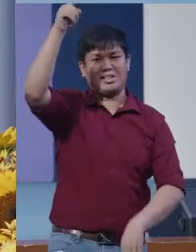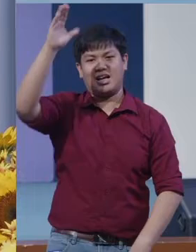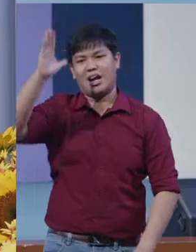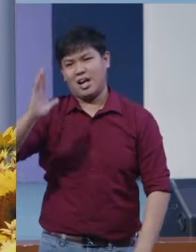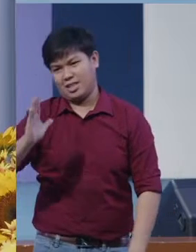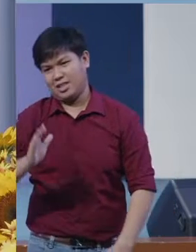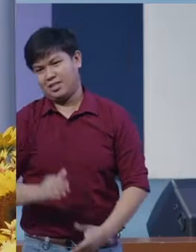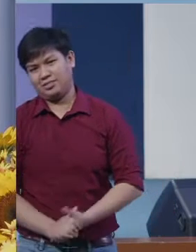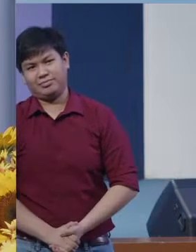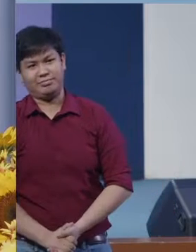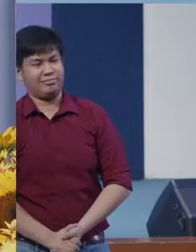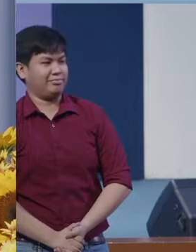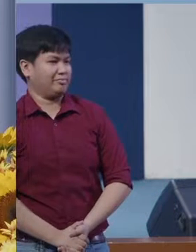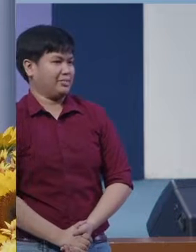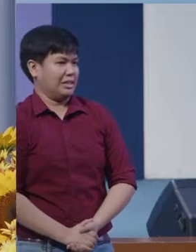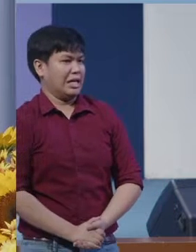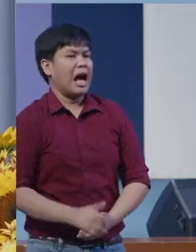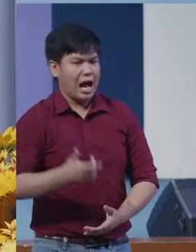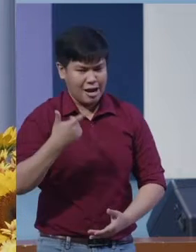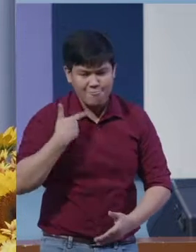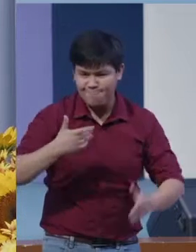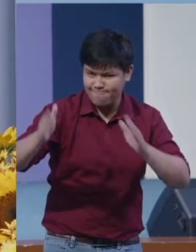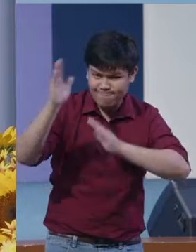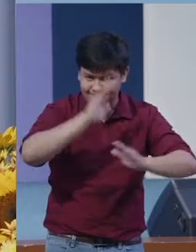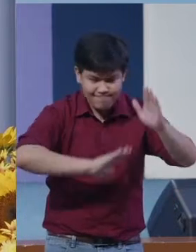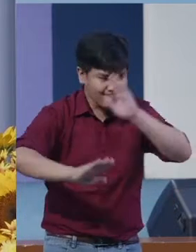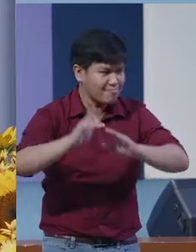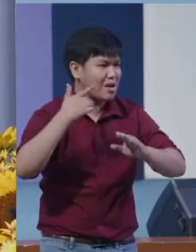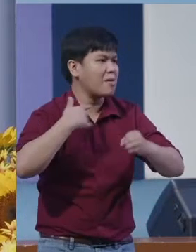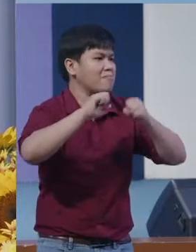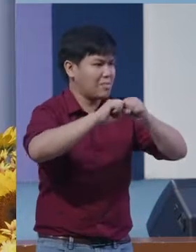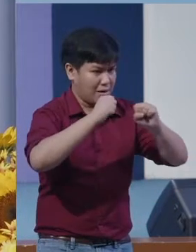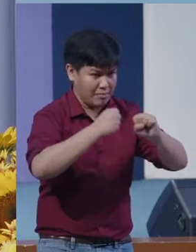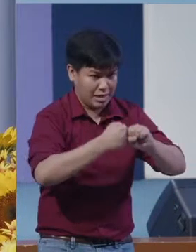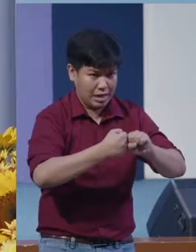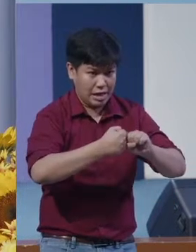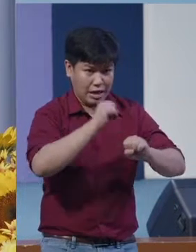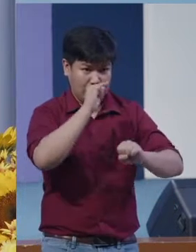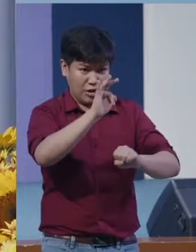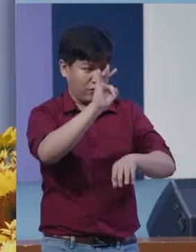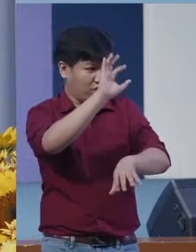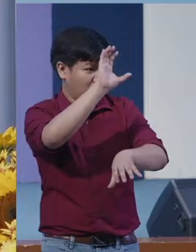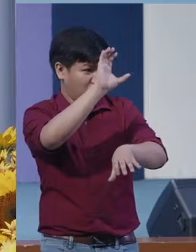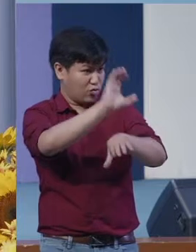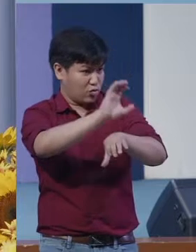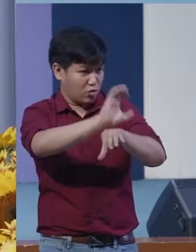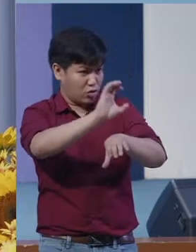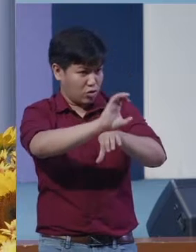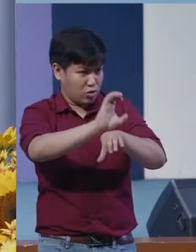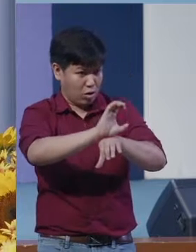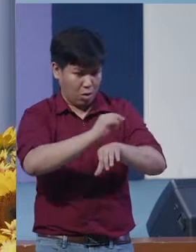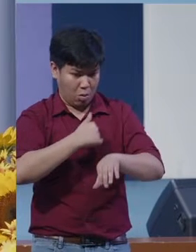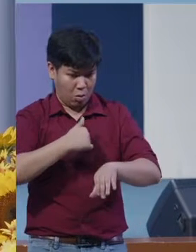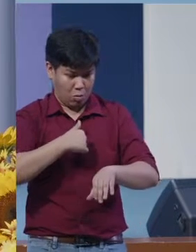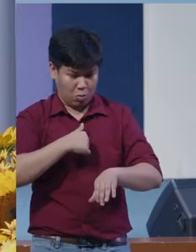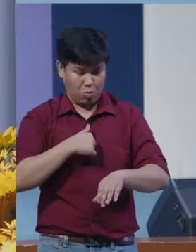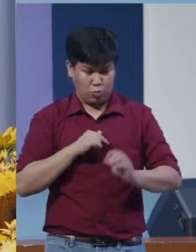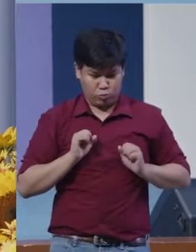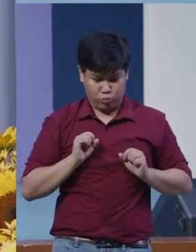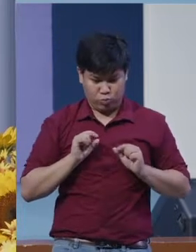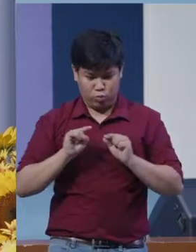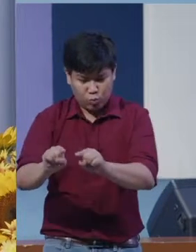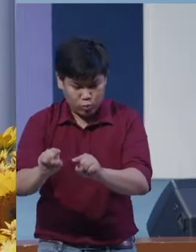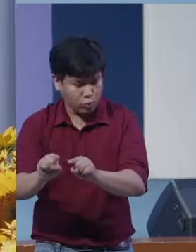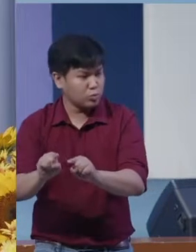problema at suliranin doon sa church o sa mga Kristiyano o sa mga